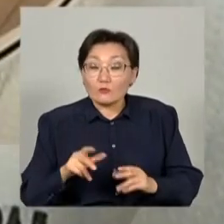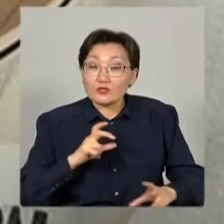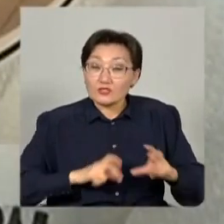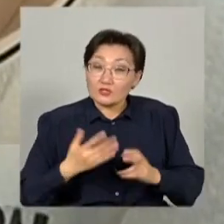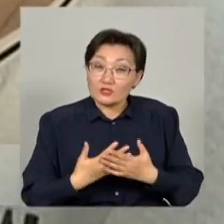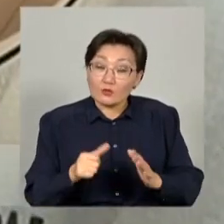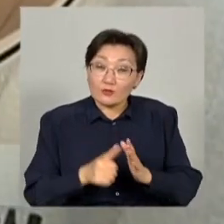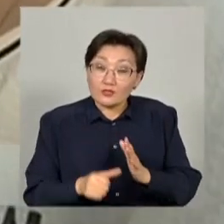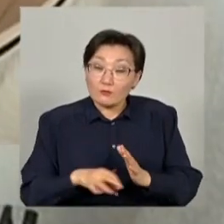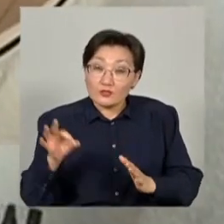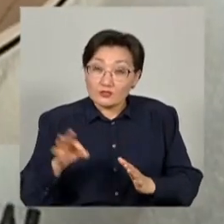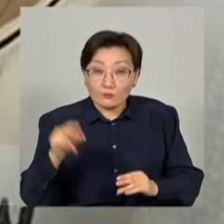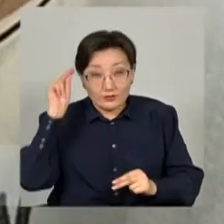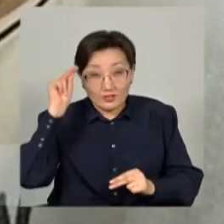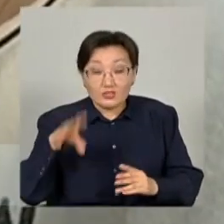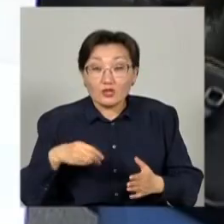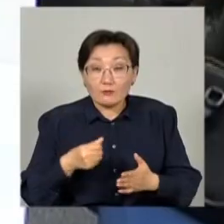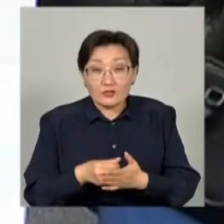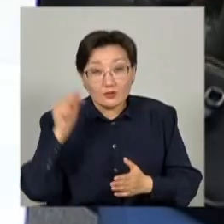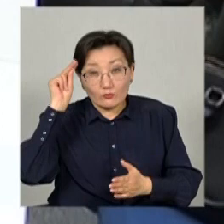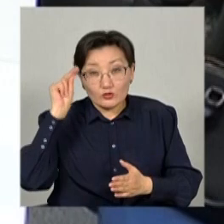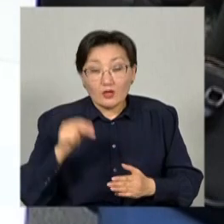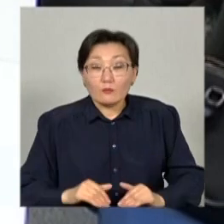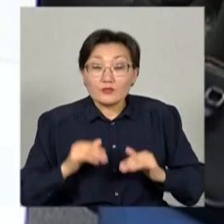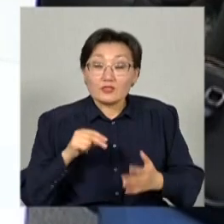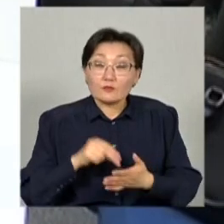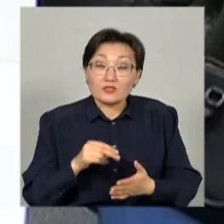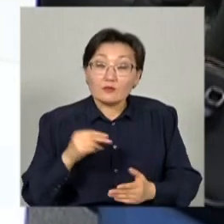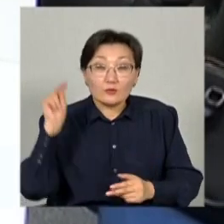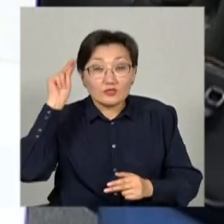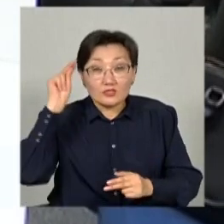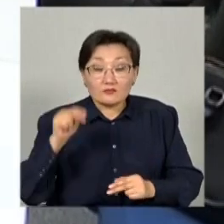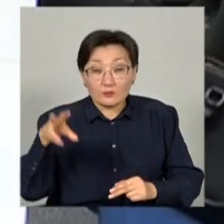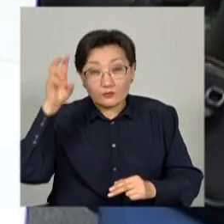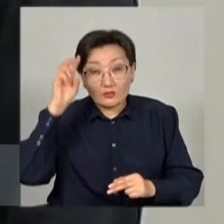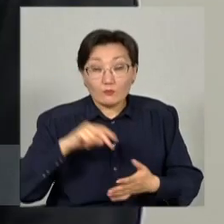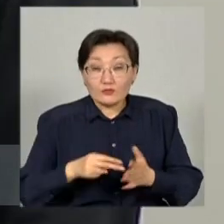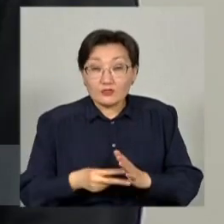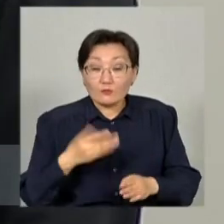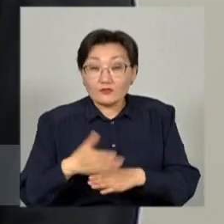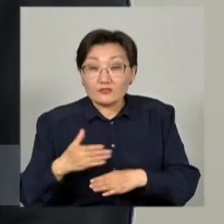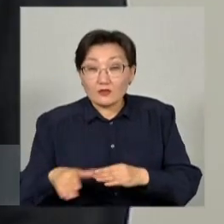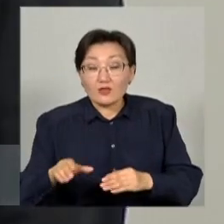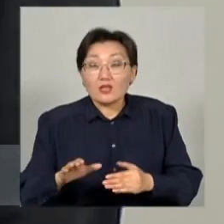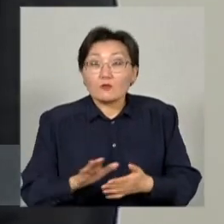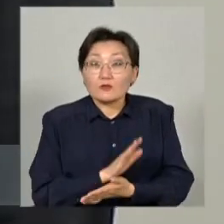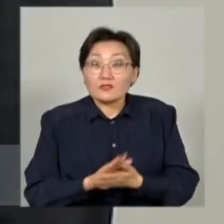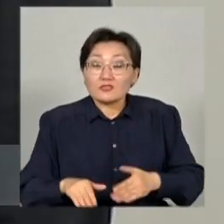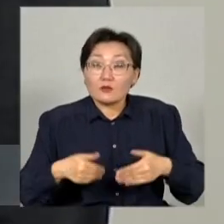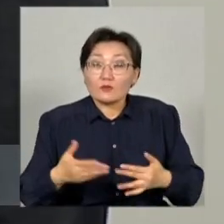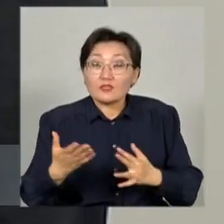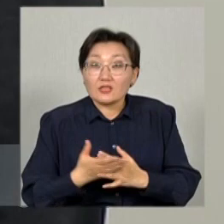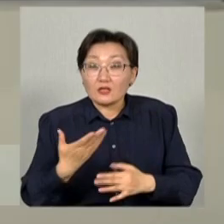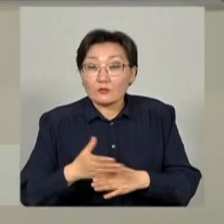порядка 60% учатся на платной основе. По мере повышения стоимости обучения, государство планирует выделять образовательные гранты, льготные кредиты